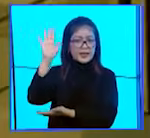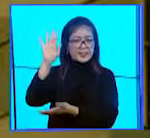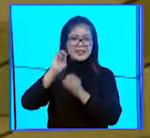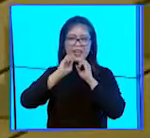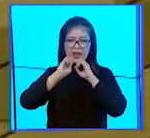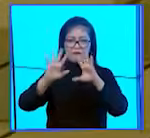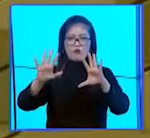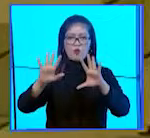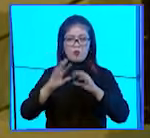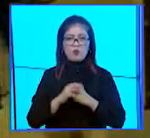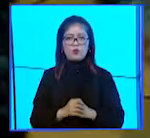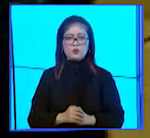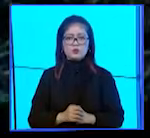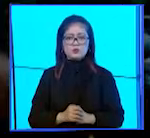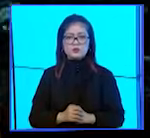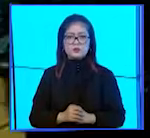iNews melaporkan.